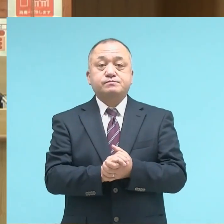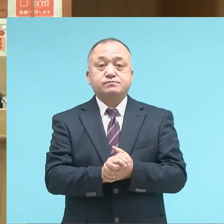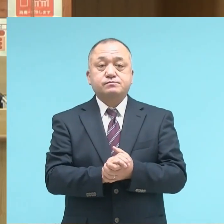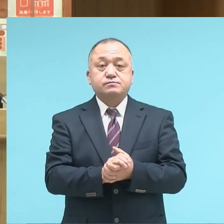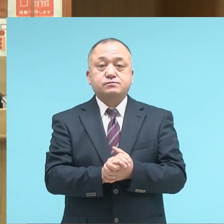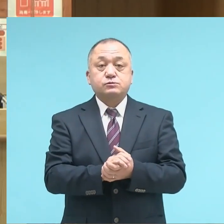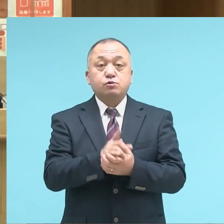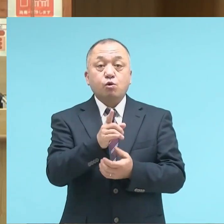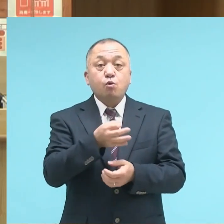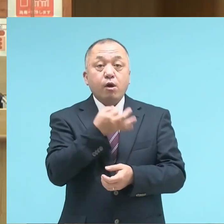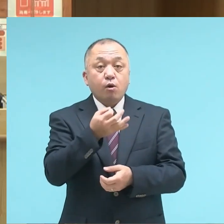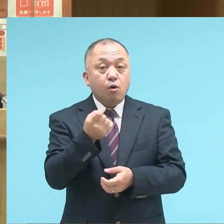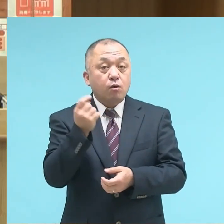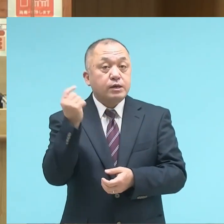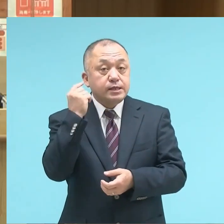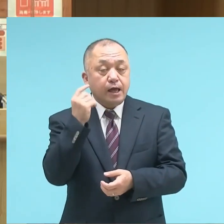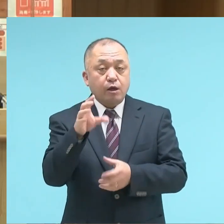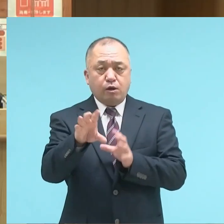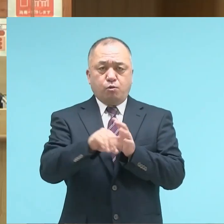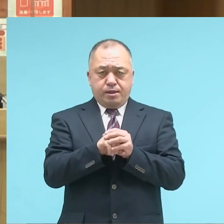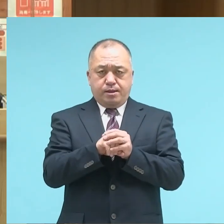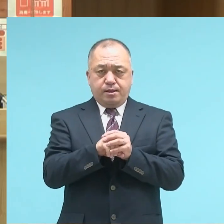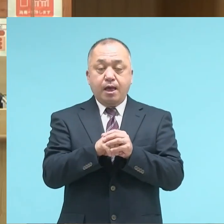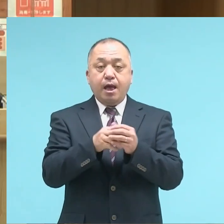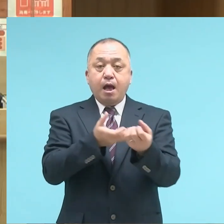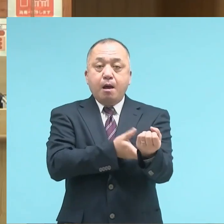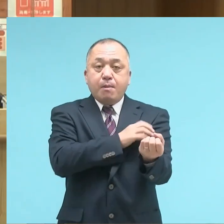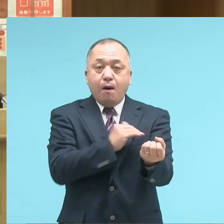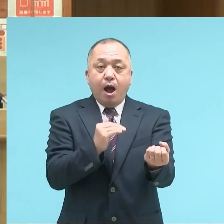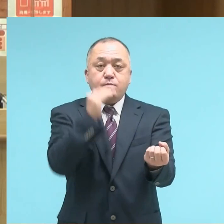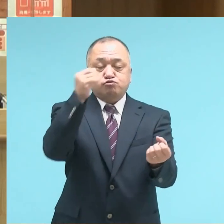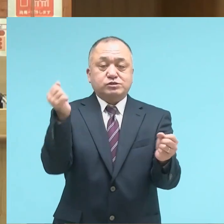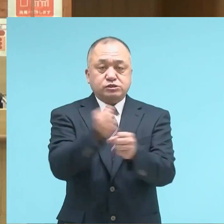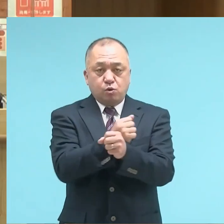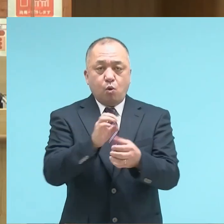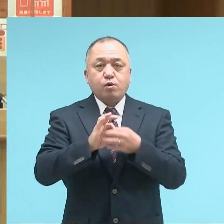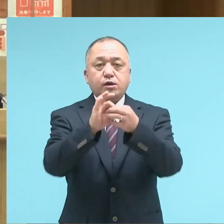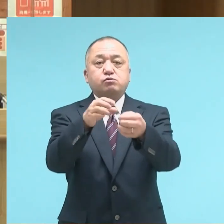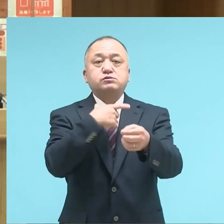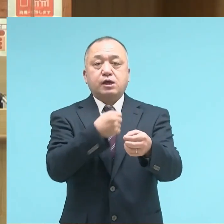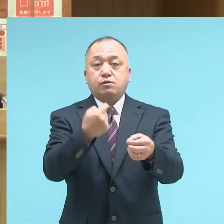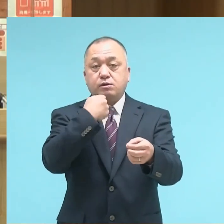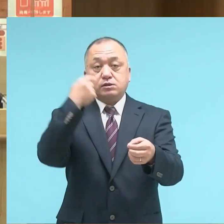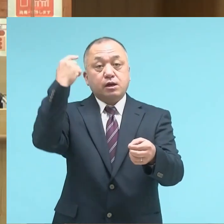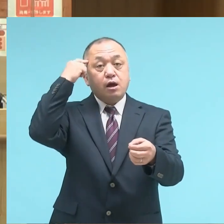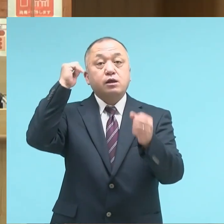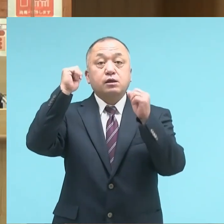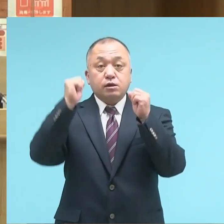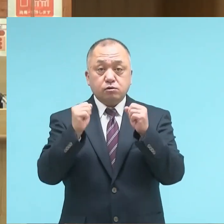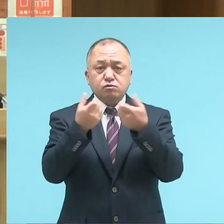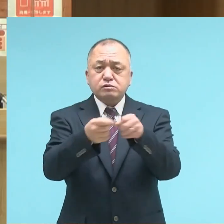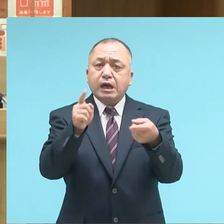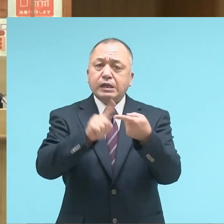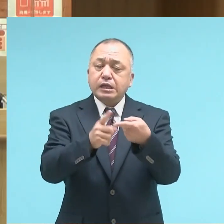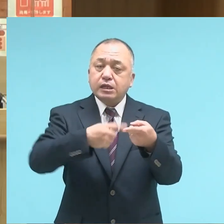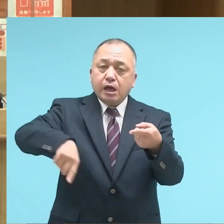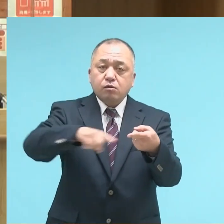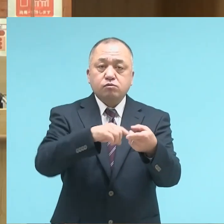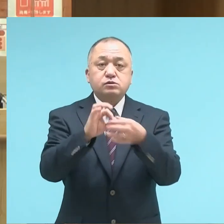受け止めて、パワーアップ事業を継続したいというふうに私は考えておりまして、具体的な内容ですけれども、この点